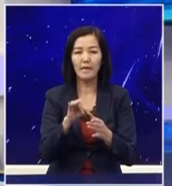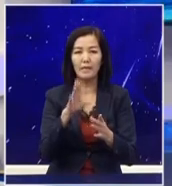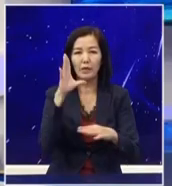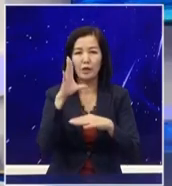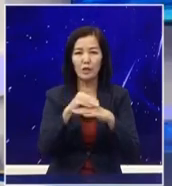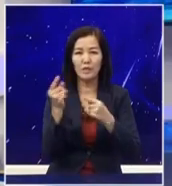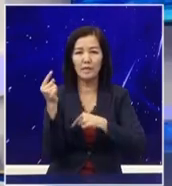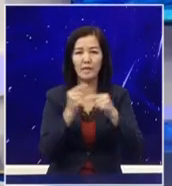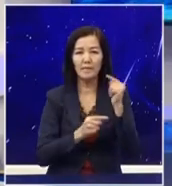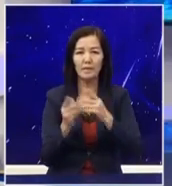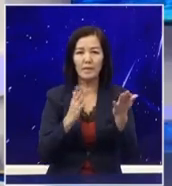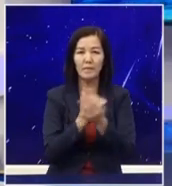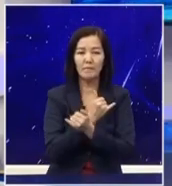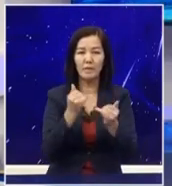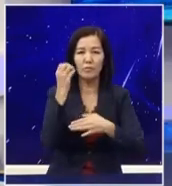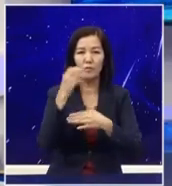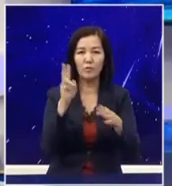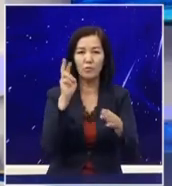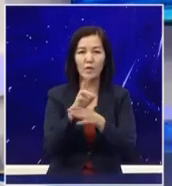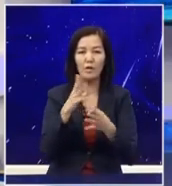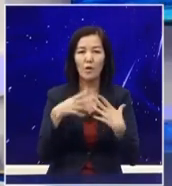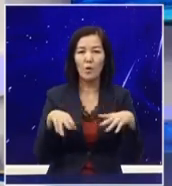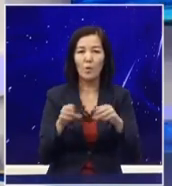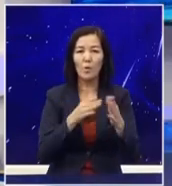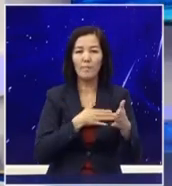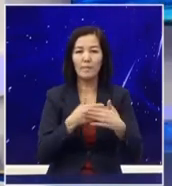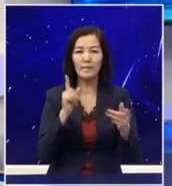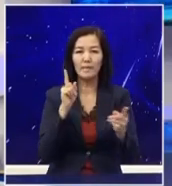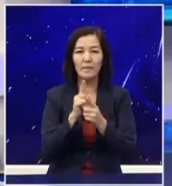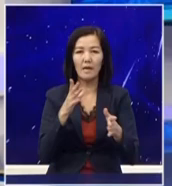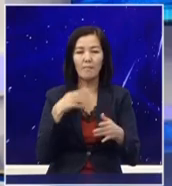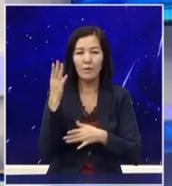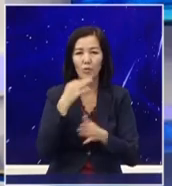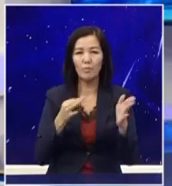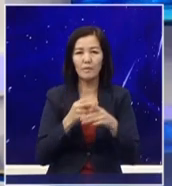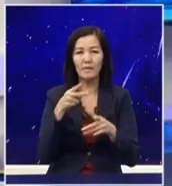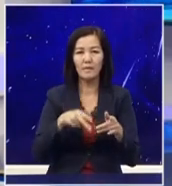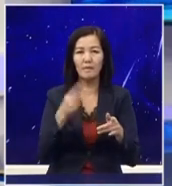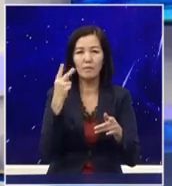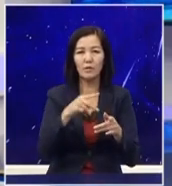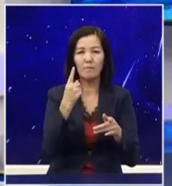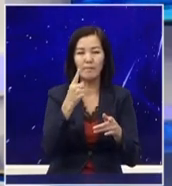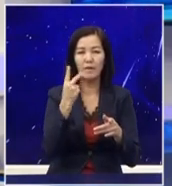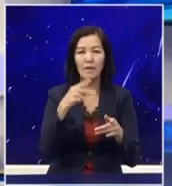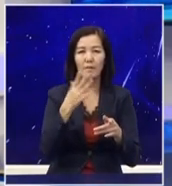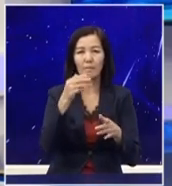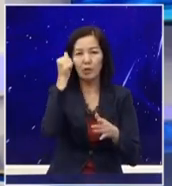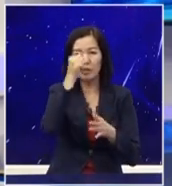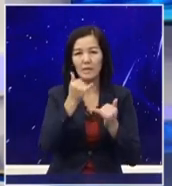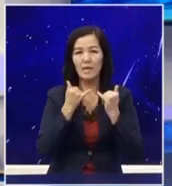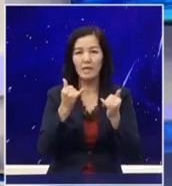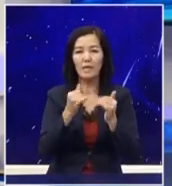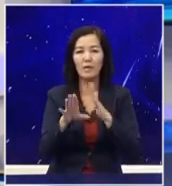кешкілік кәсіпкерлерге қызмет көрсету орталығында болды. Қоғам белсенділерімен кездесті, Алматы облысының 2021-2025 жылдарға